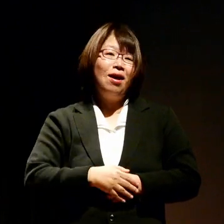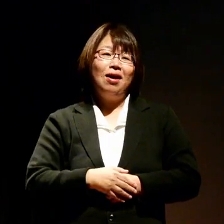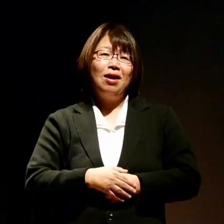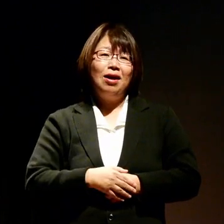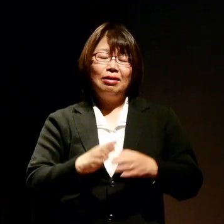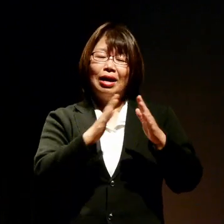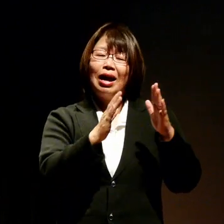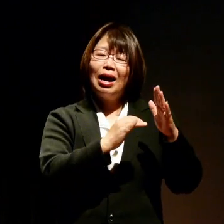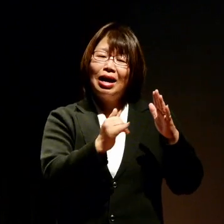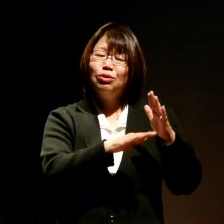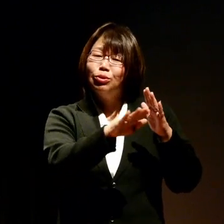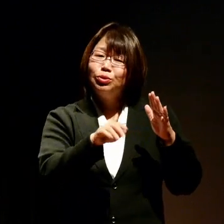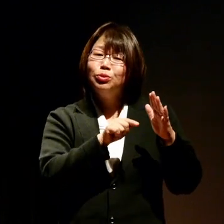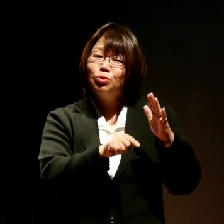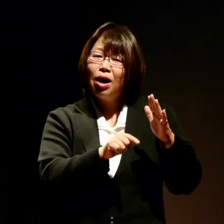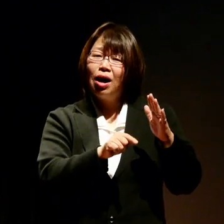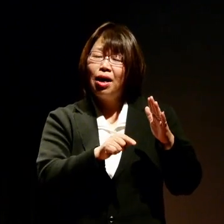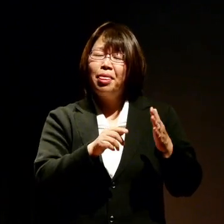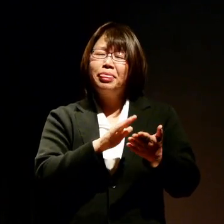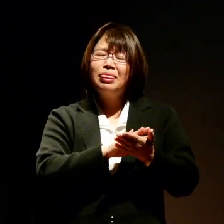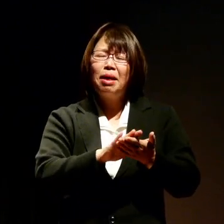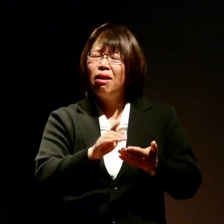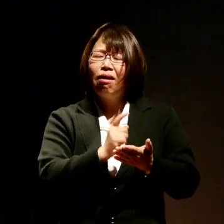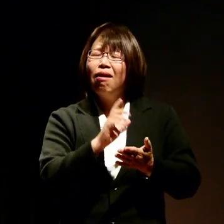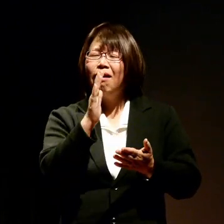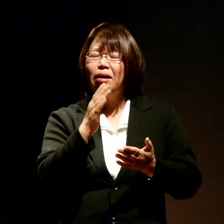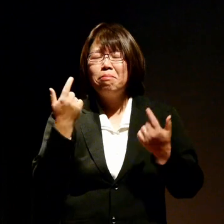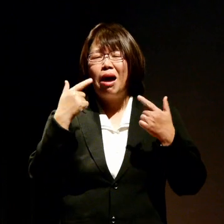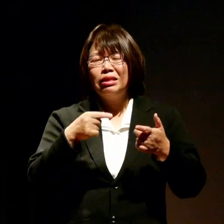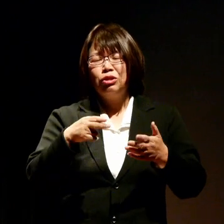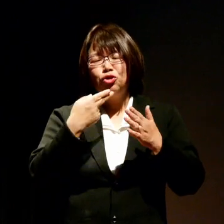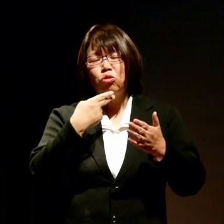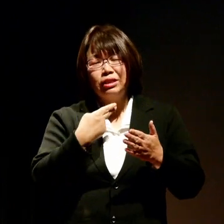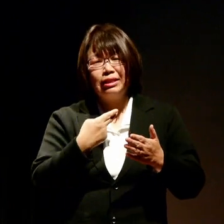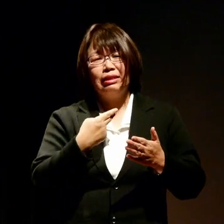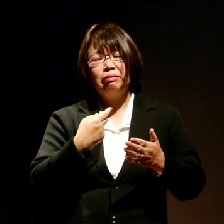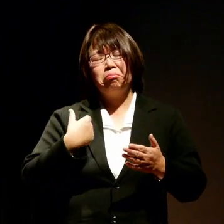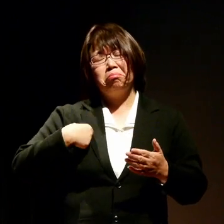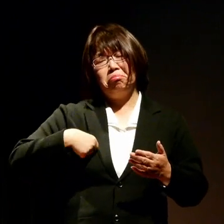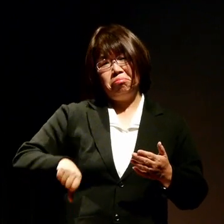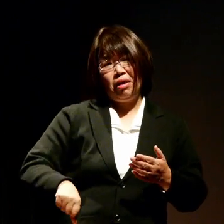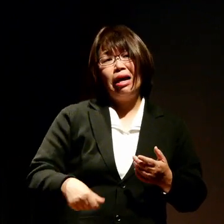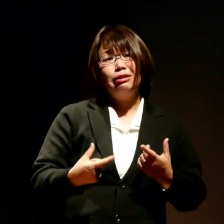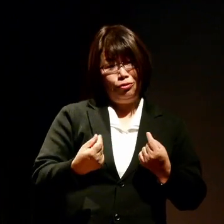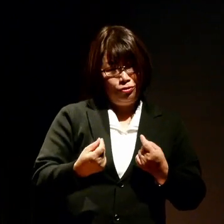ご家族は滑らかだけだと毎日の食事飽きてしまう、